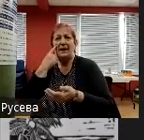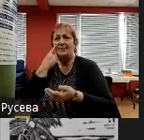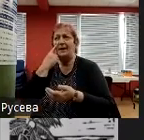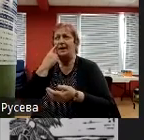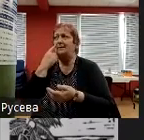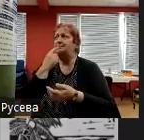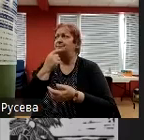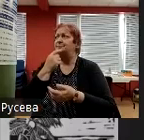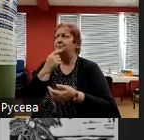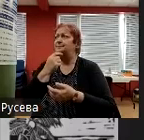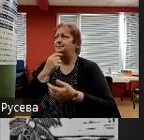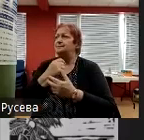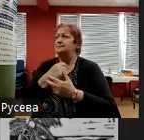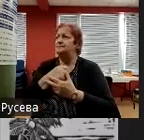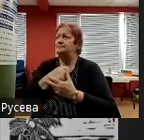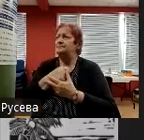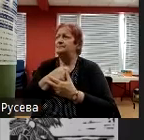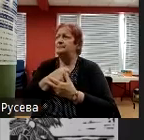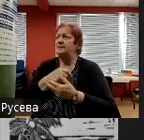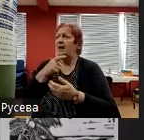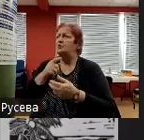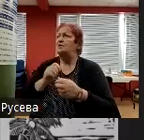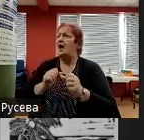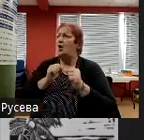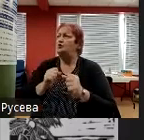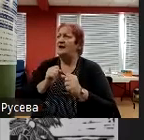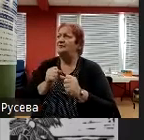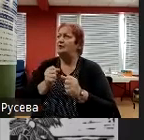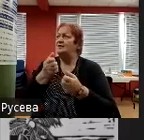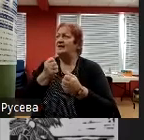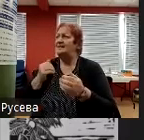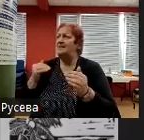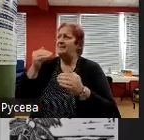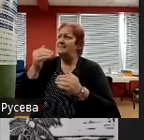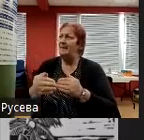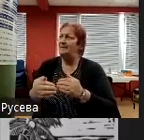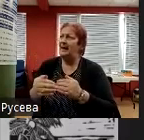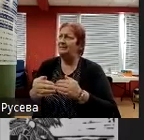looking forward that way. Това очаквам и гледам напред.